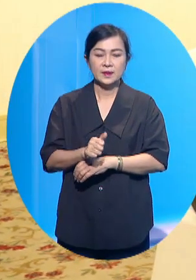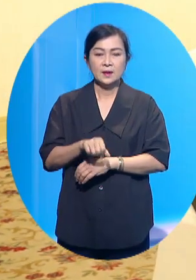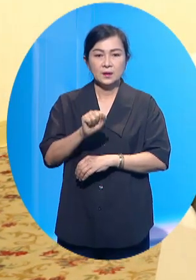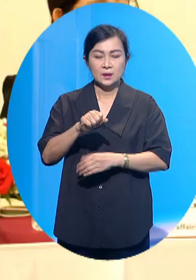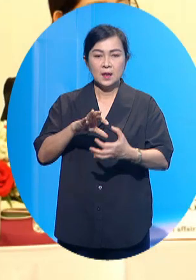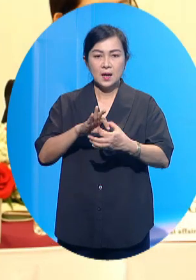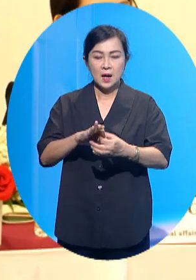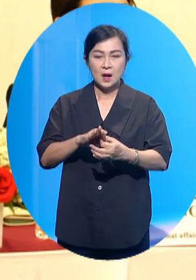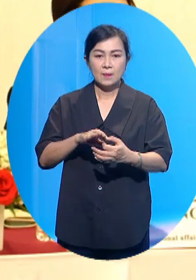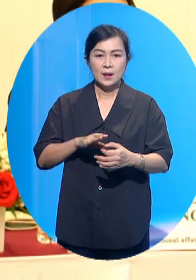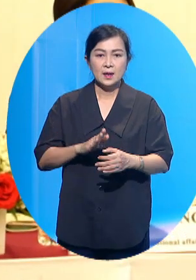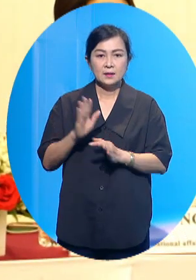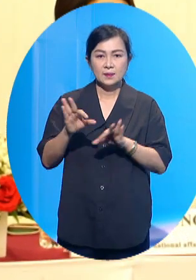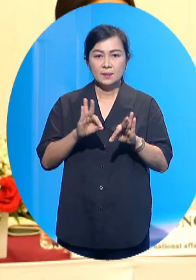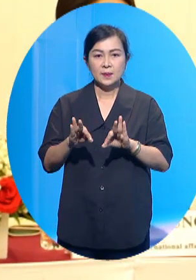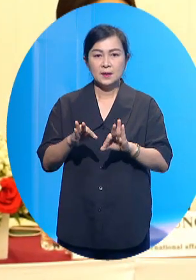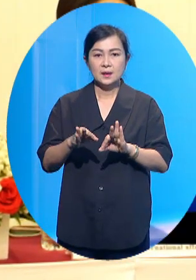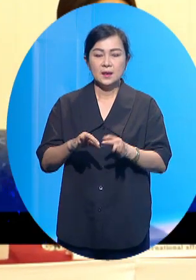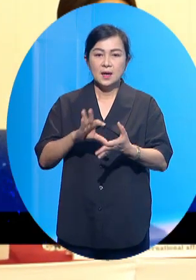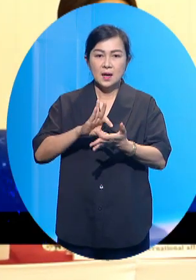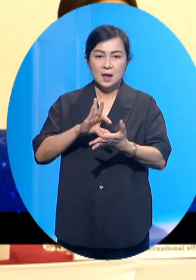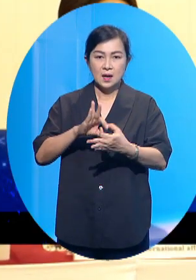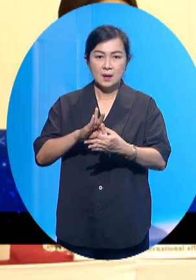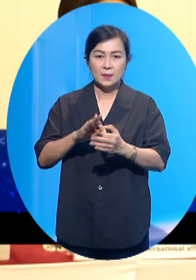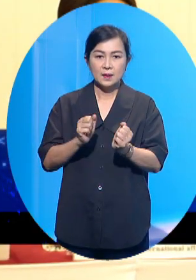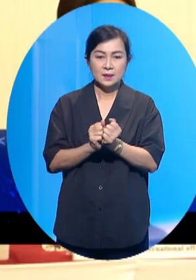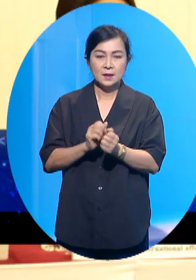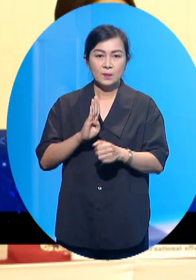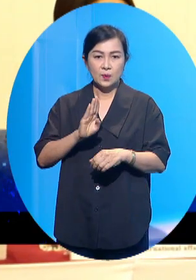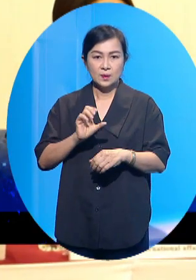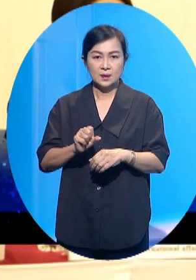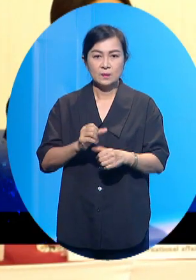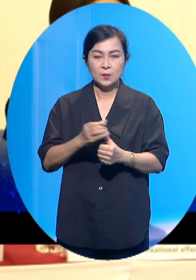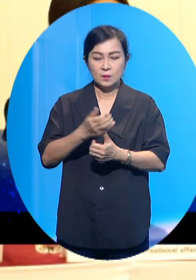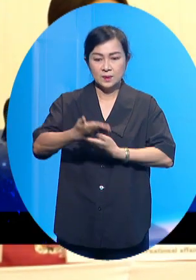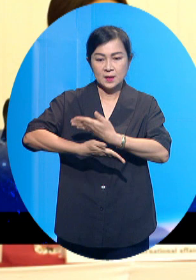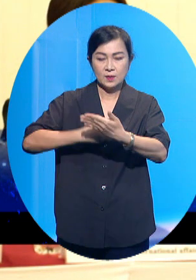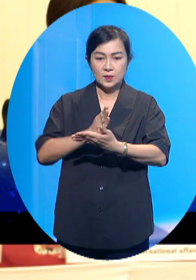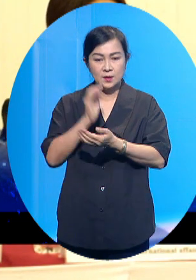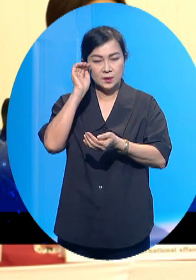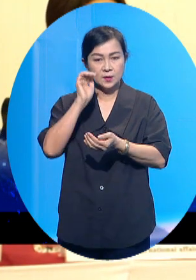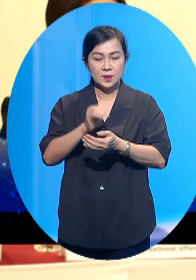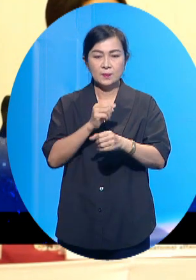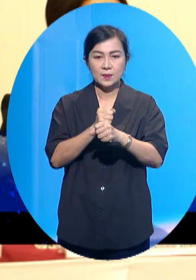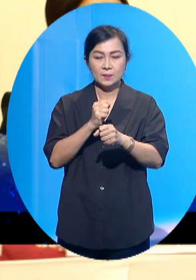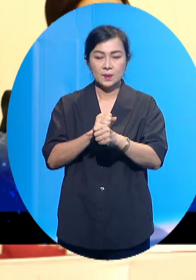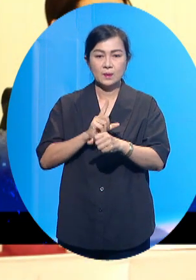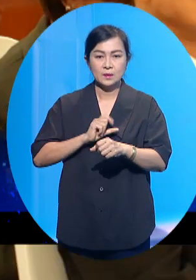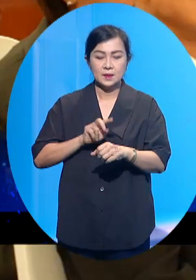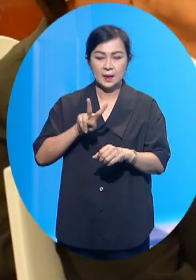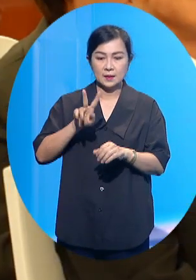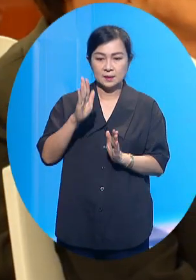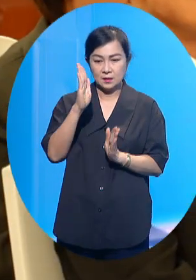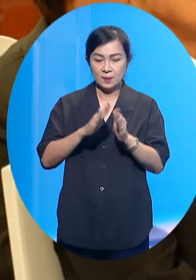thuận hợp tác giữa Đoàn Luật sư Thành phố Hồ Chí Minh ký kết với Đoàn Luật sư Thành phố Busan với mục đích trao đổi chia sẻ kinh nghiệm nghề nghiệp giữa luật sư hai thành